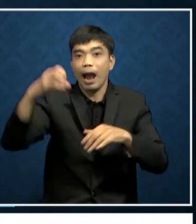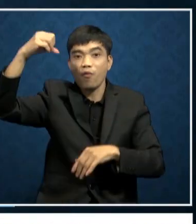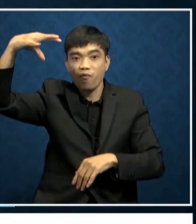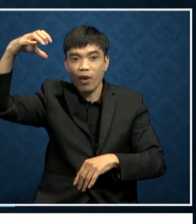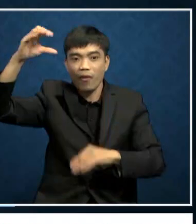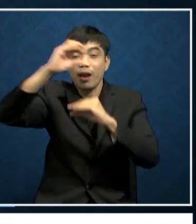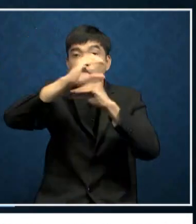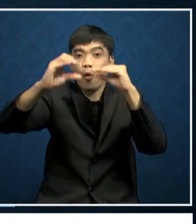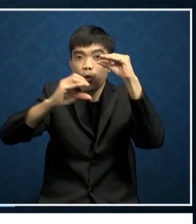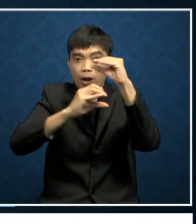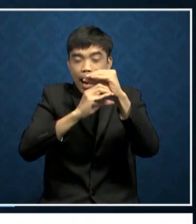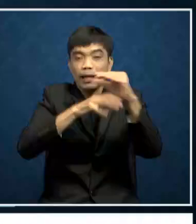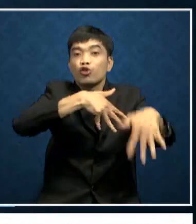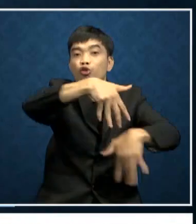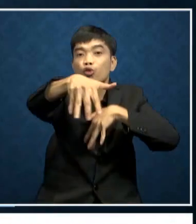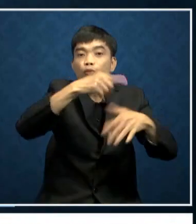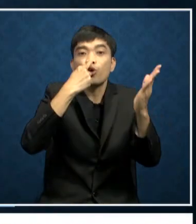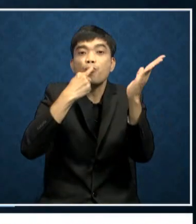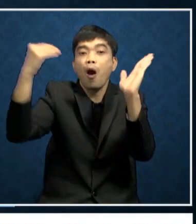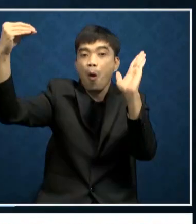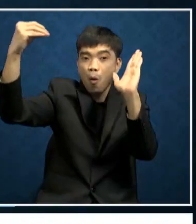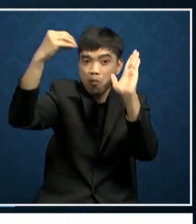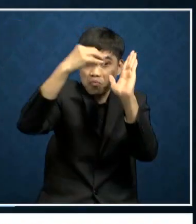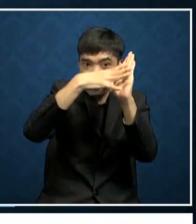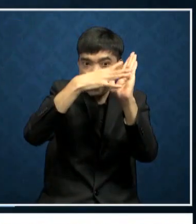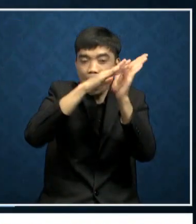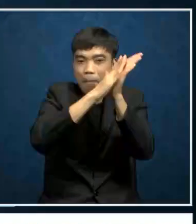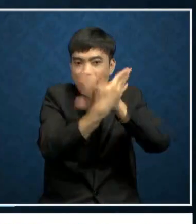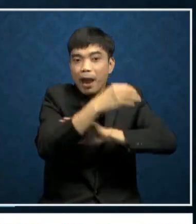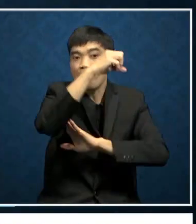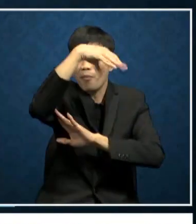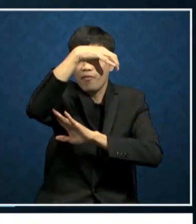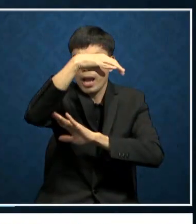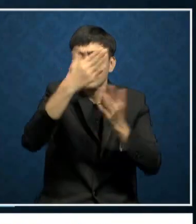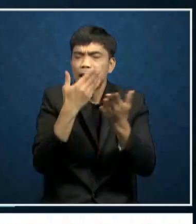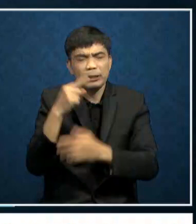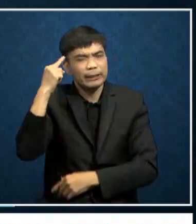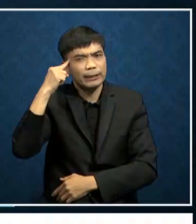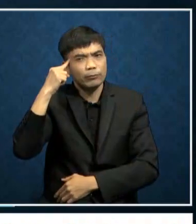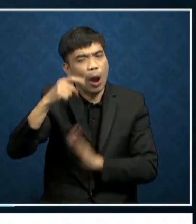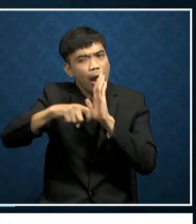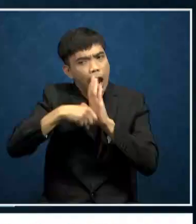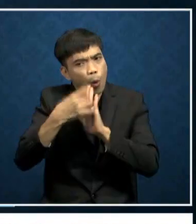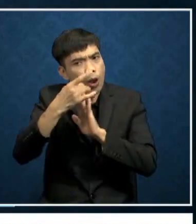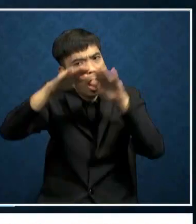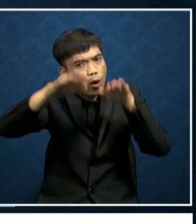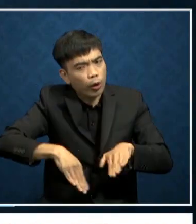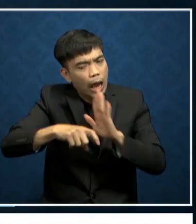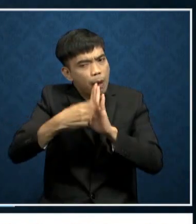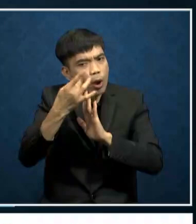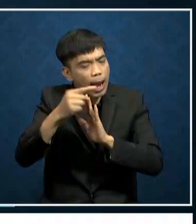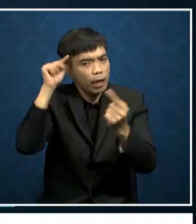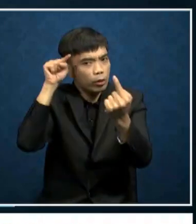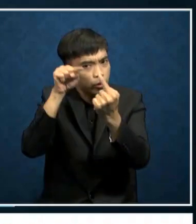ฟ้าโครงการโซลารภาคประชาชนยังขาดเหตุผลในการตัดสินใจว่าปรับลดค่าใช้จ่ายเพราะเหตุใดและมีความเหมาะ